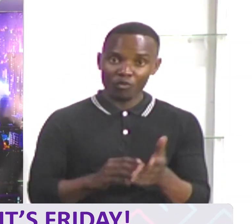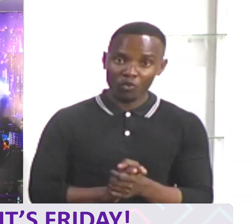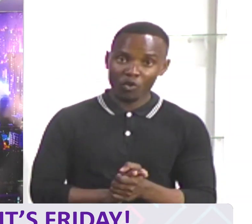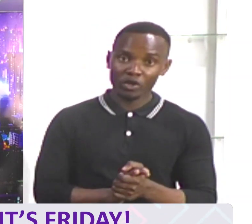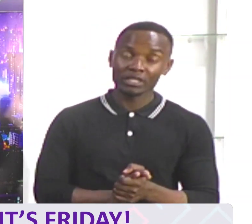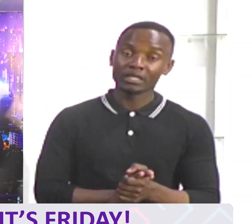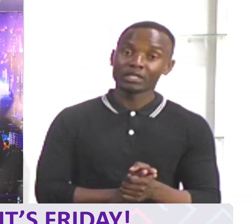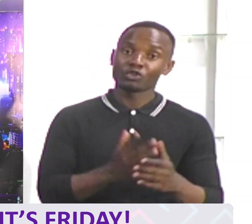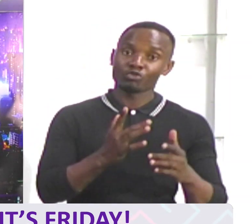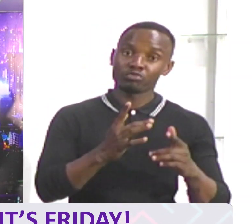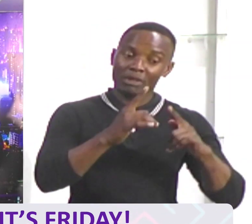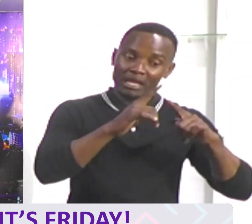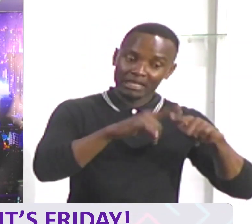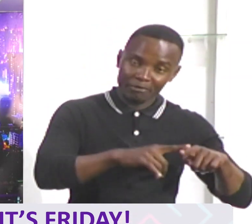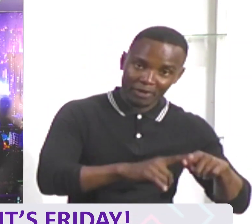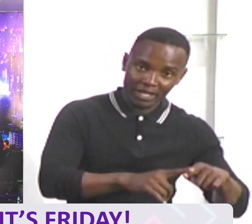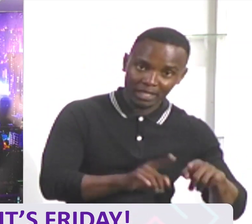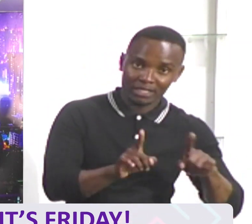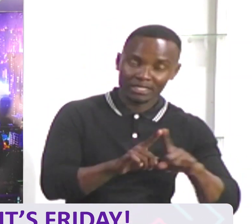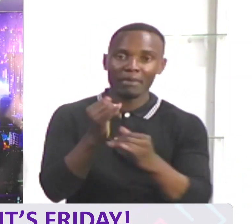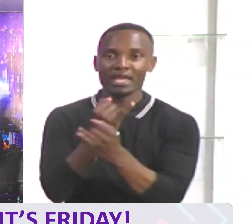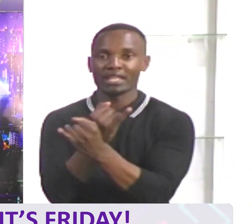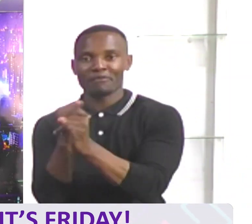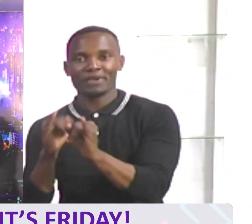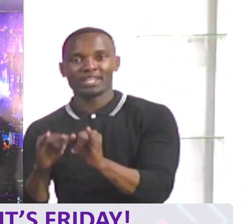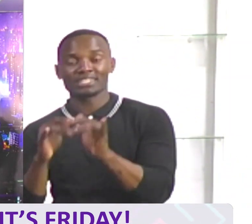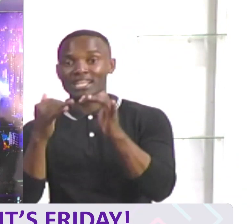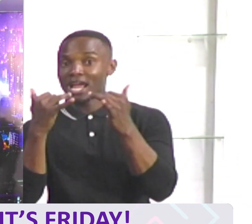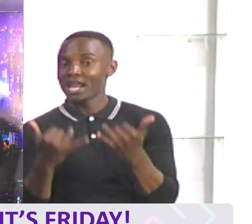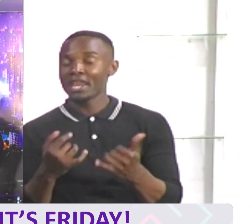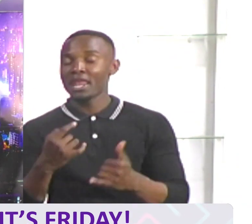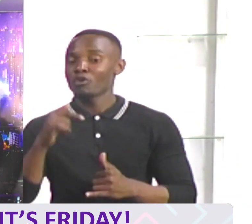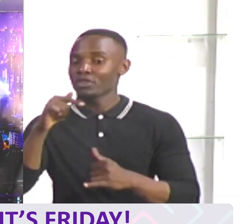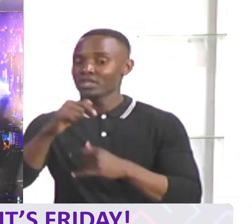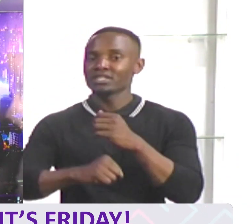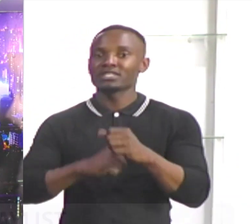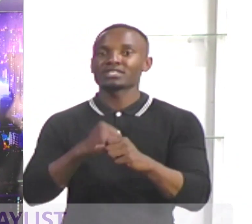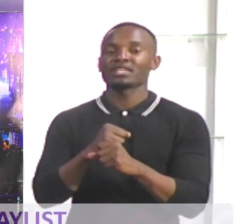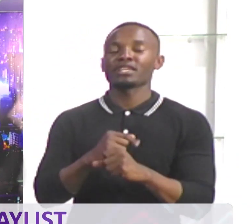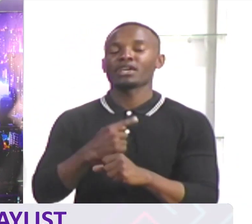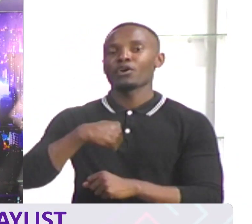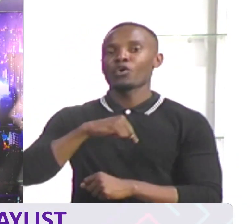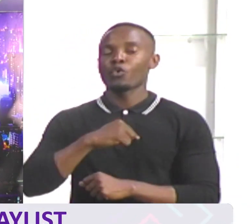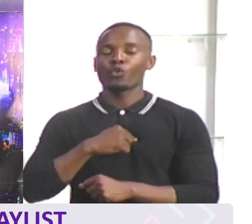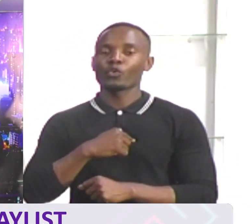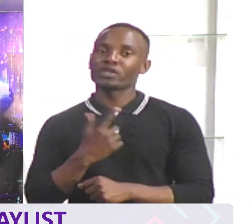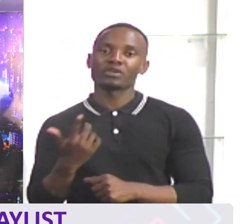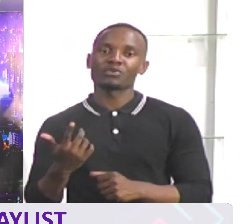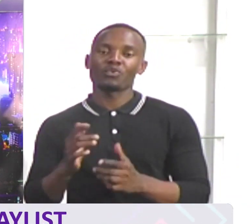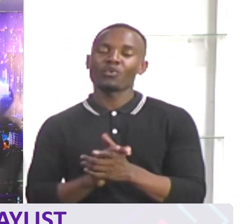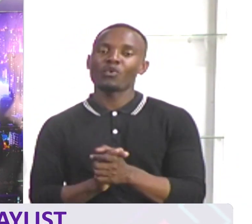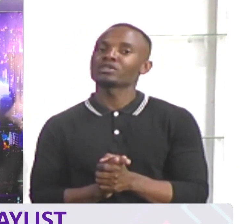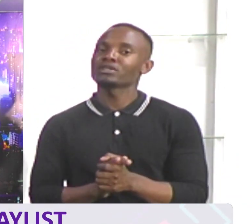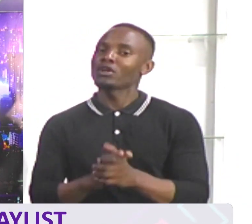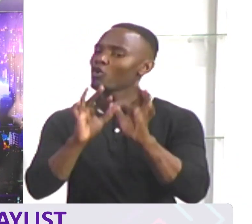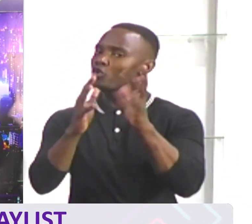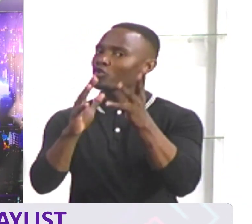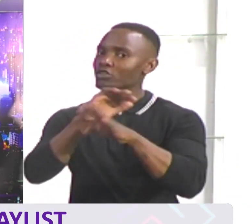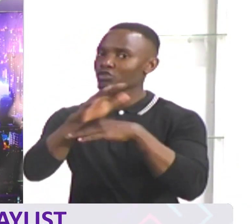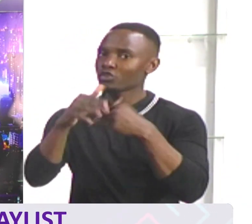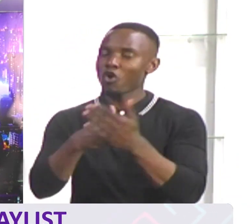kuwa independent. Sawa? So this year nataka to dedicate kwa watu wa kuwa independent. Because so